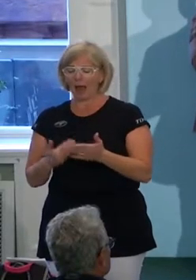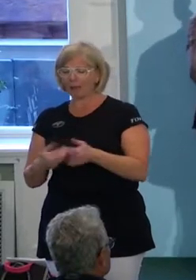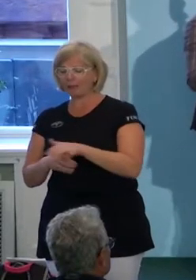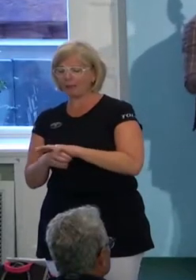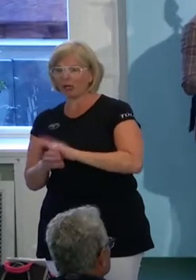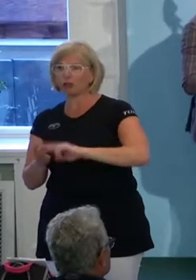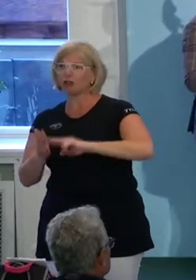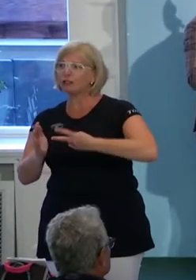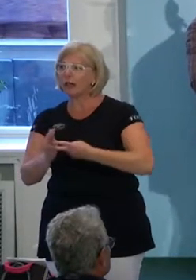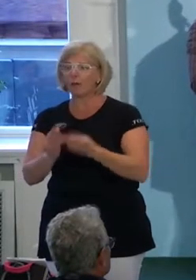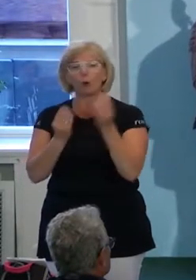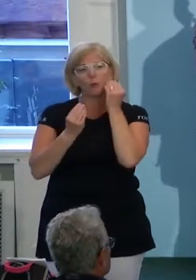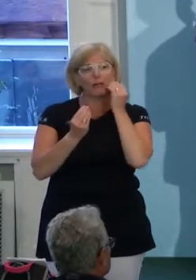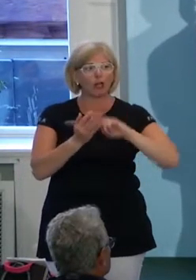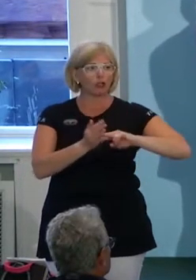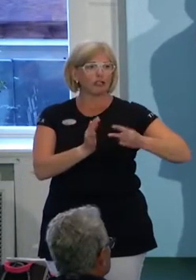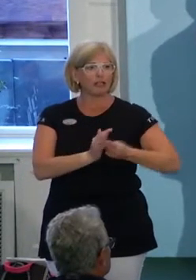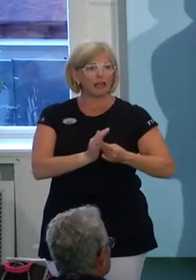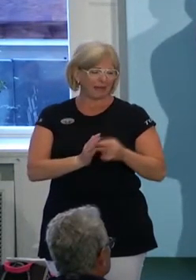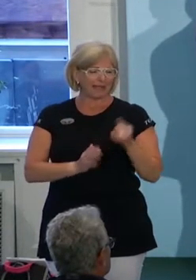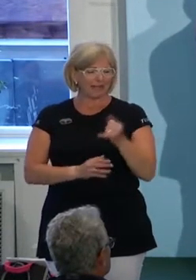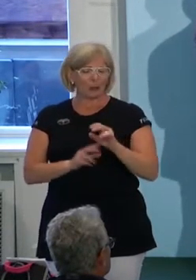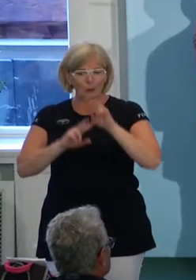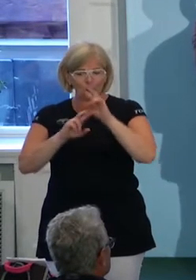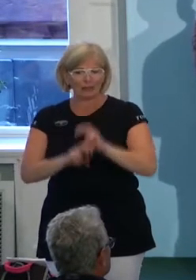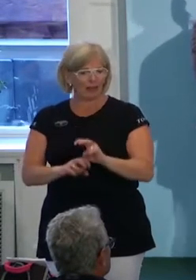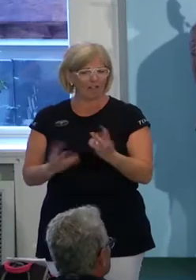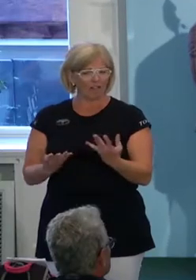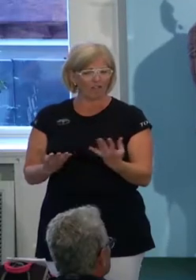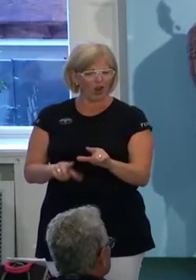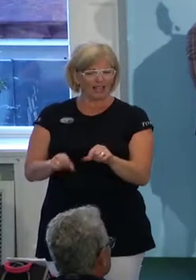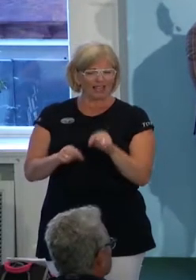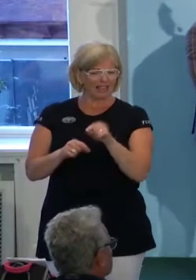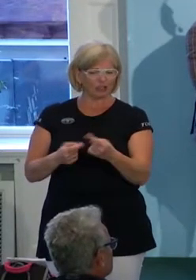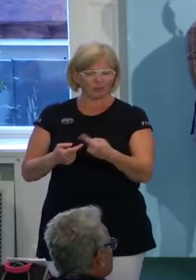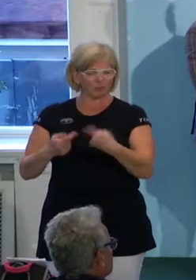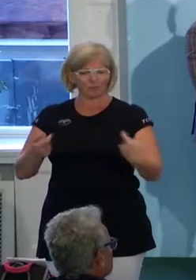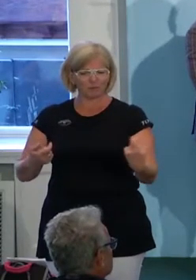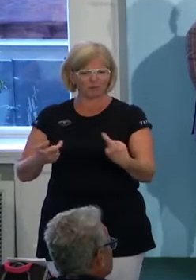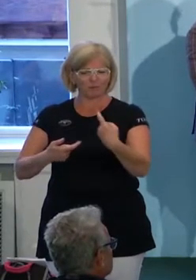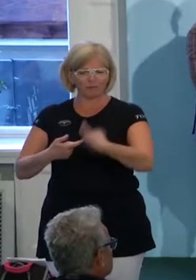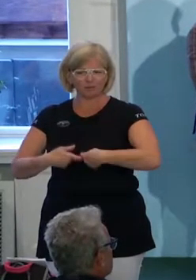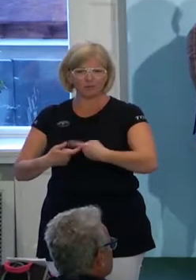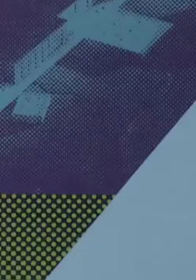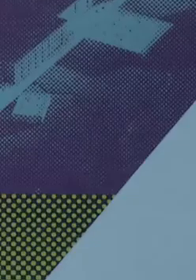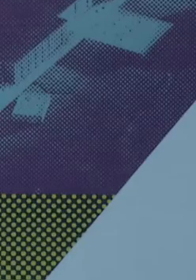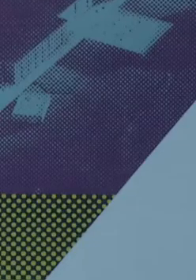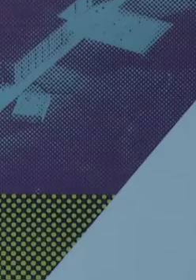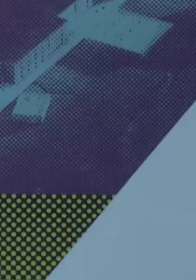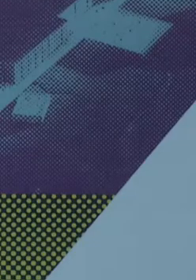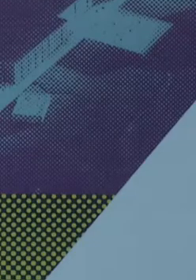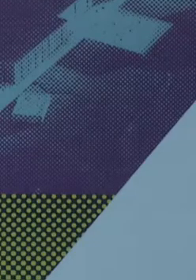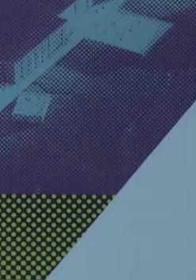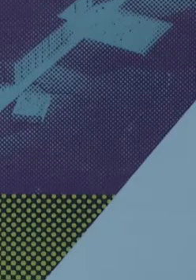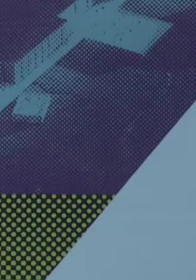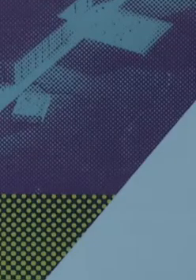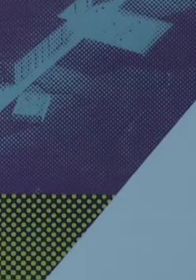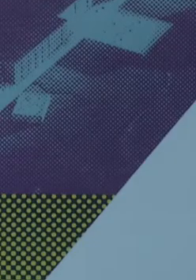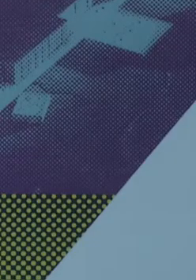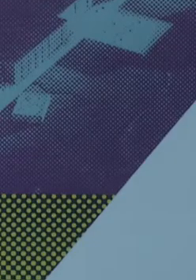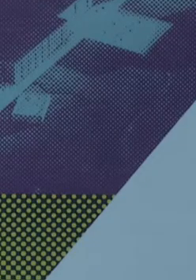och utbildningssystemen. Vad ni hittade i er utredning där, som, vad är det som inte är kopplat där riktigt? Men det, just den reflektionen som du